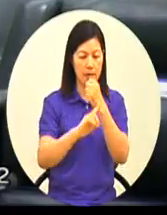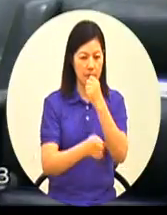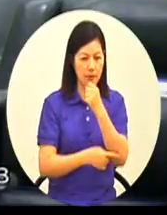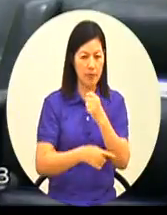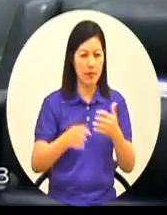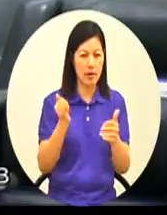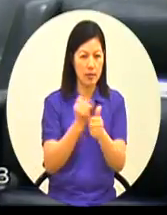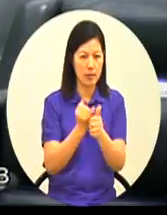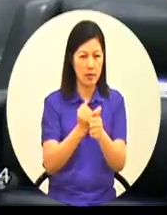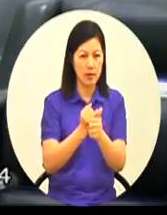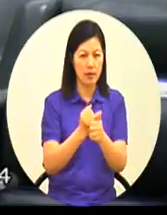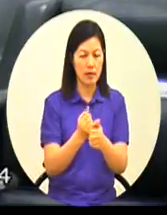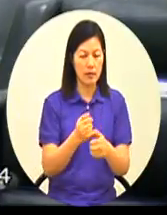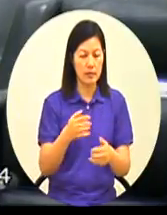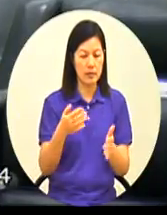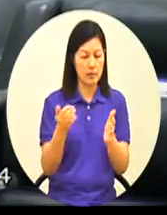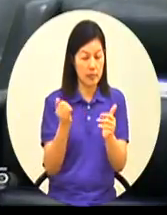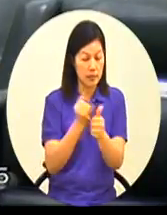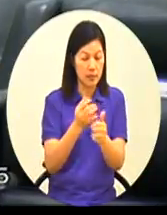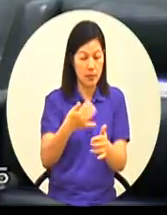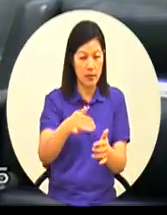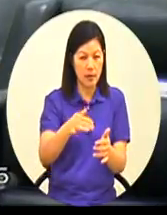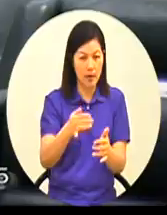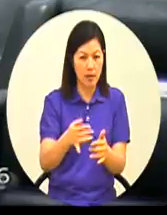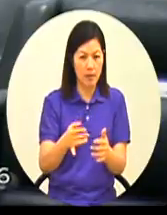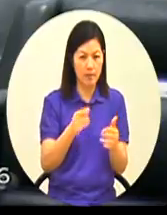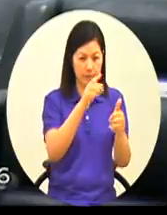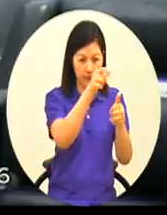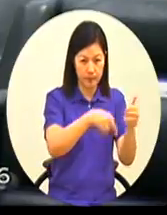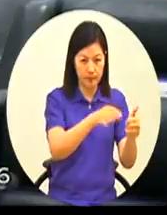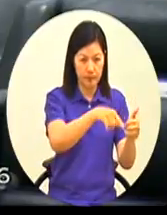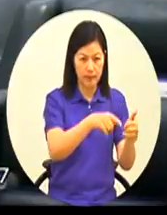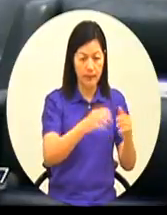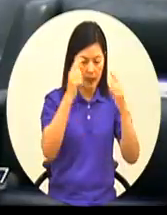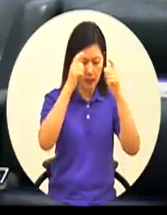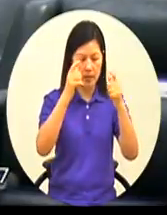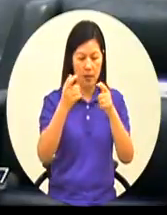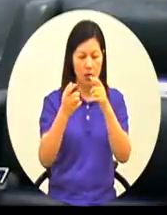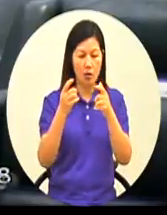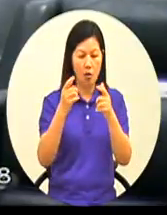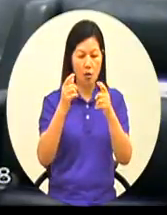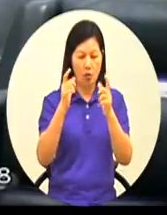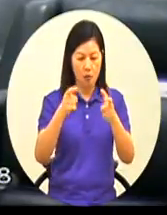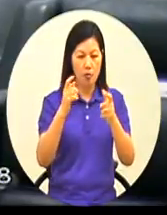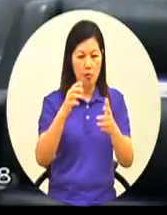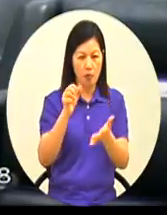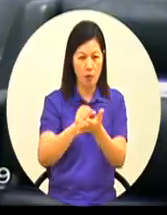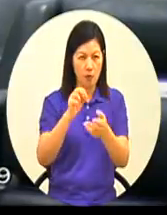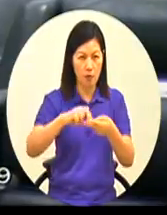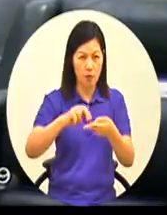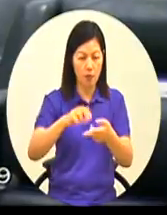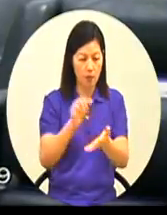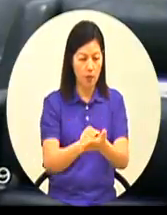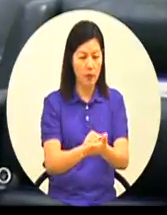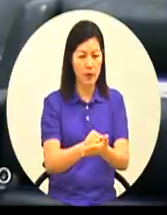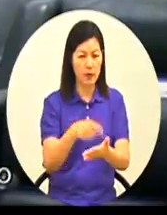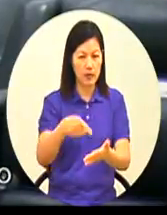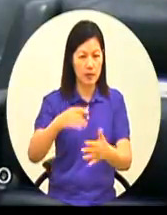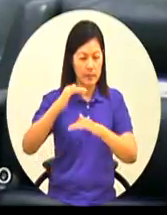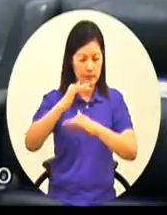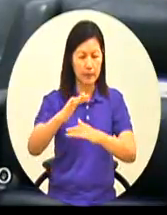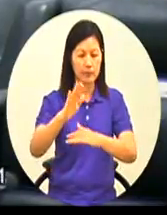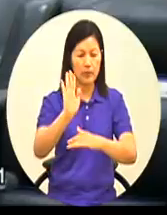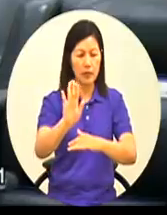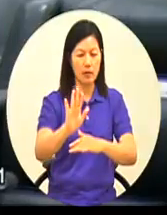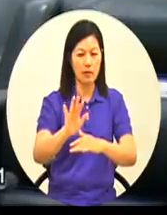未婚男女，男女双方有一方涉及在高雄市等等等等等，也就是说他还是限制了